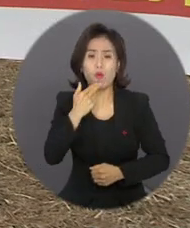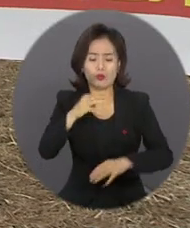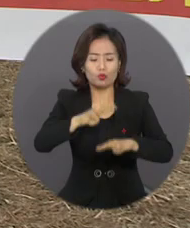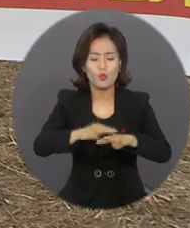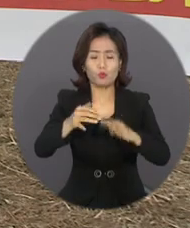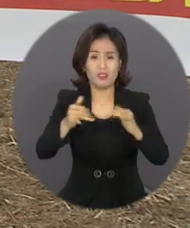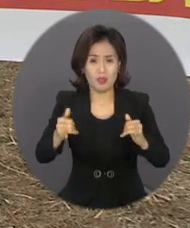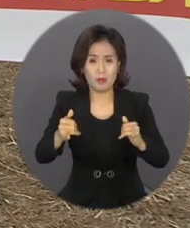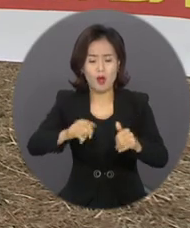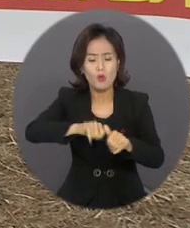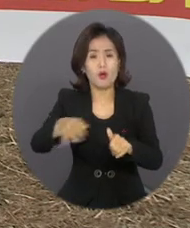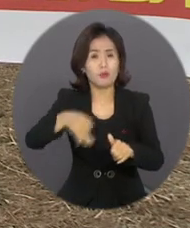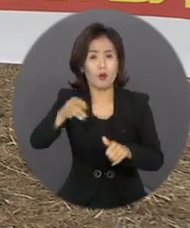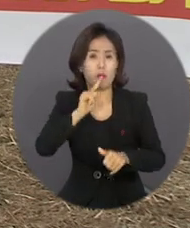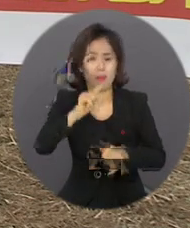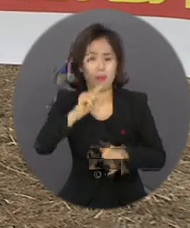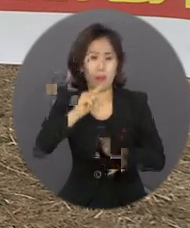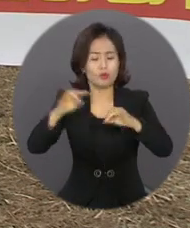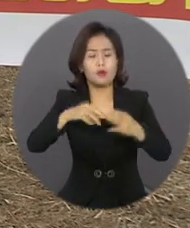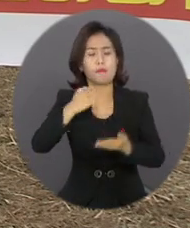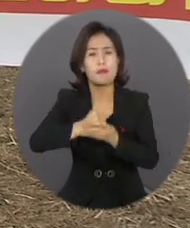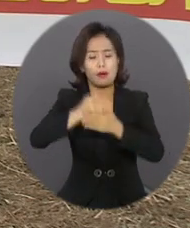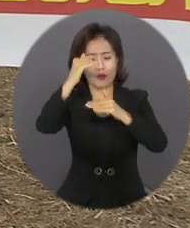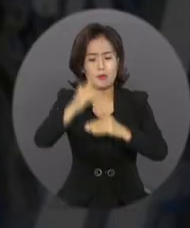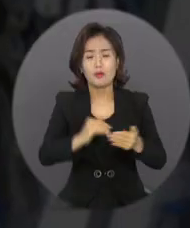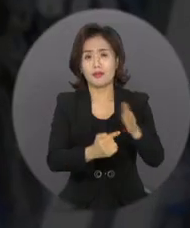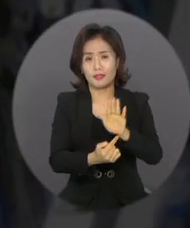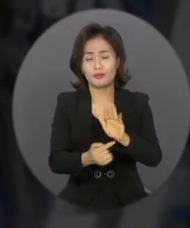부과했다며 한전을 비판하는 내용의 현수는